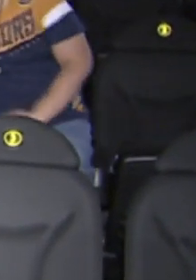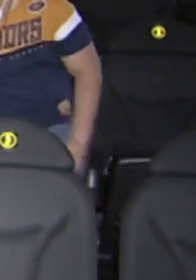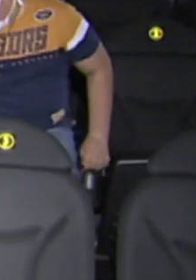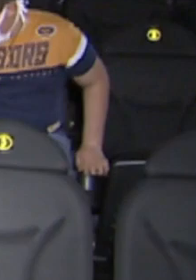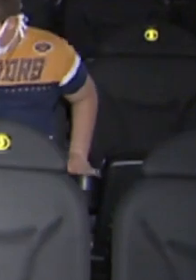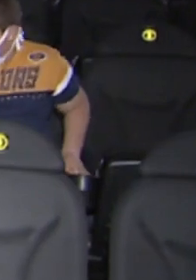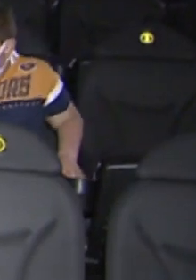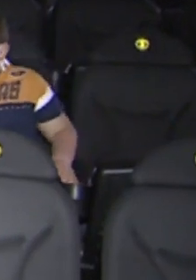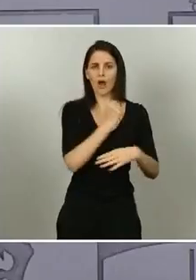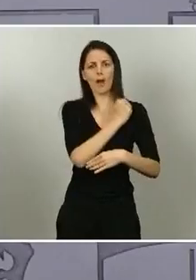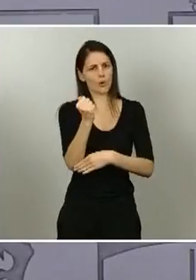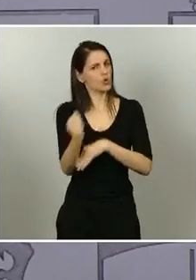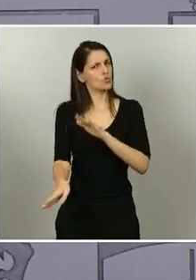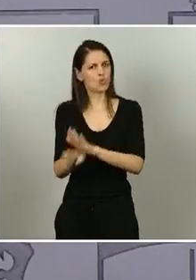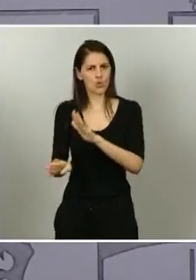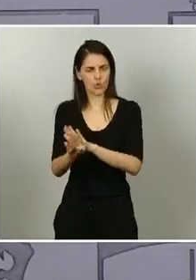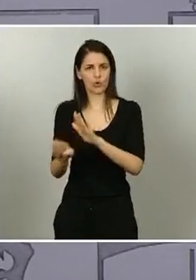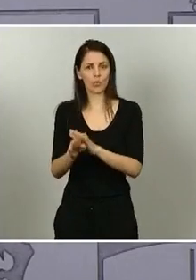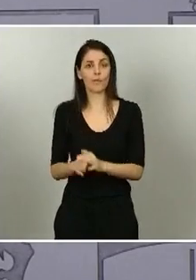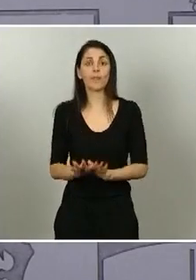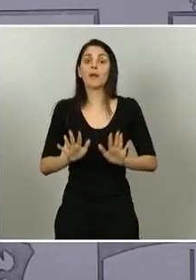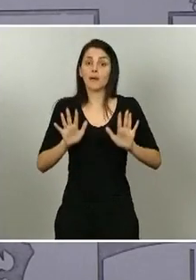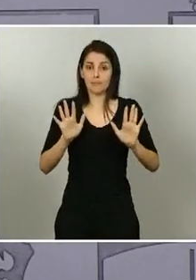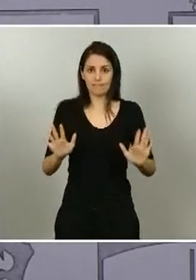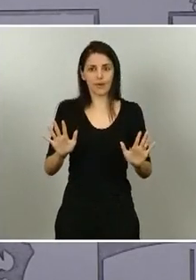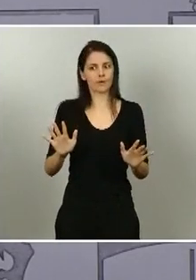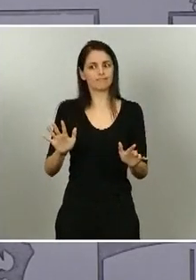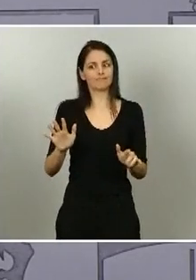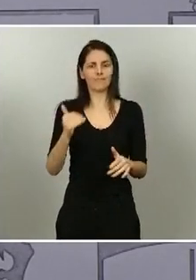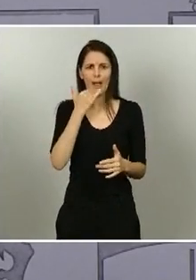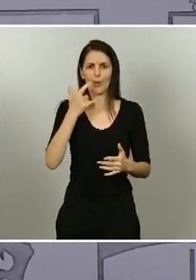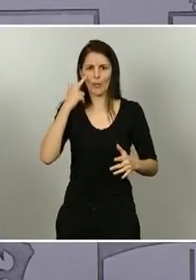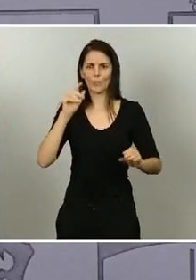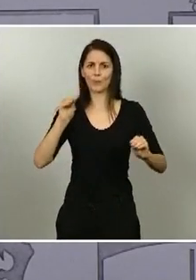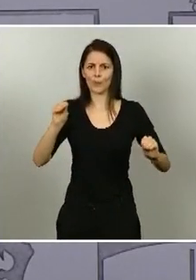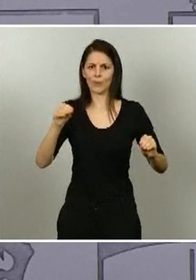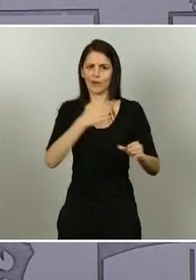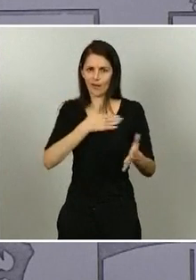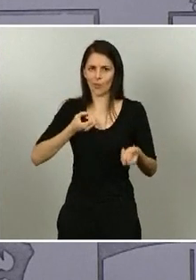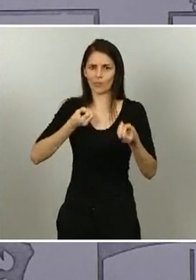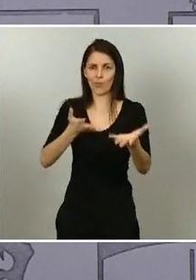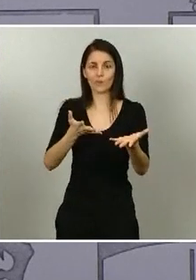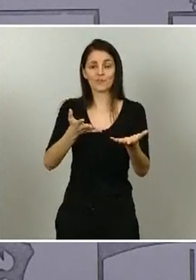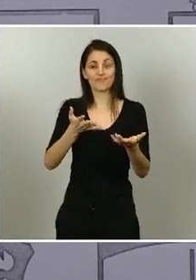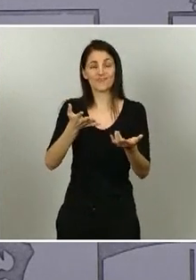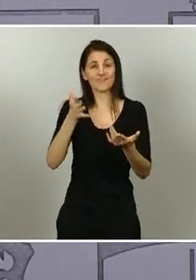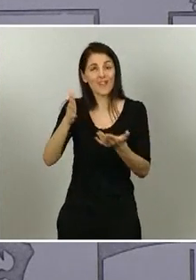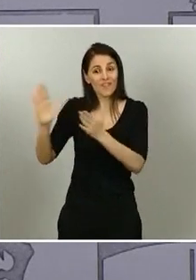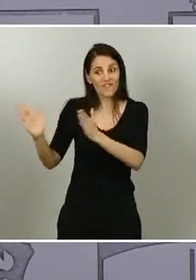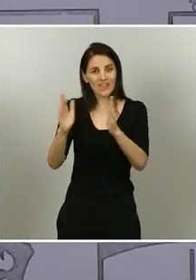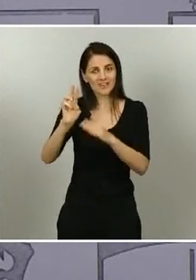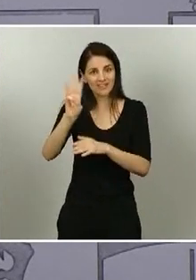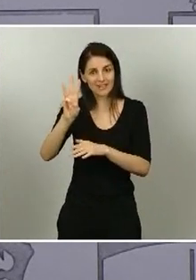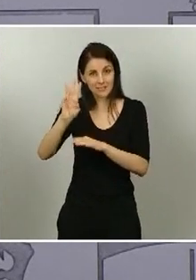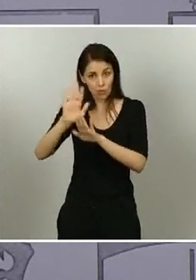il premier pedro sanchez ha comunque precisato la capacità decisionale in quest'ultima fase di idee escalation spetterà alle regioni